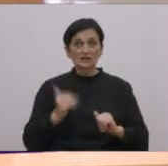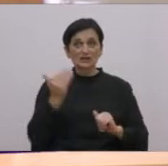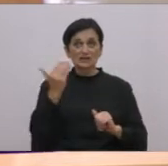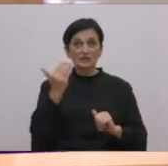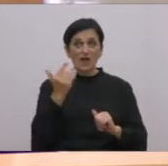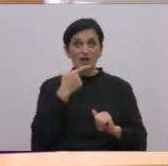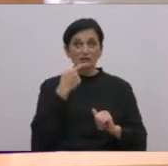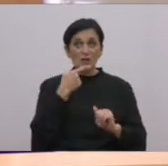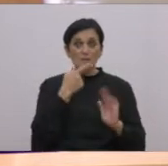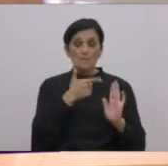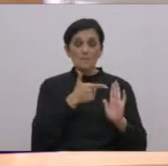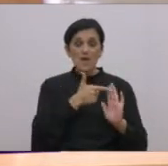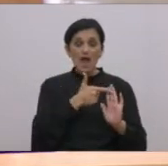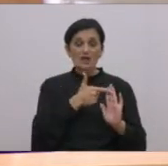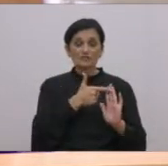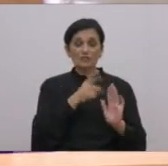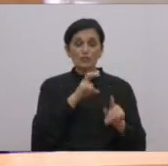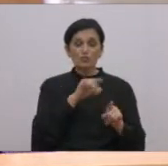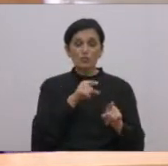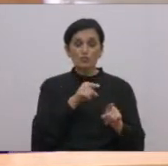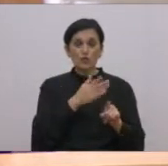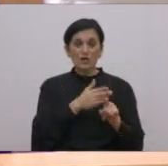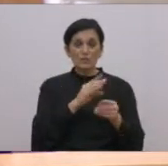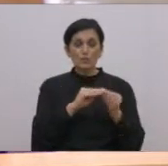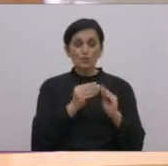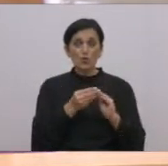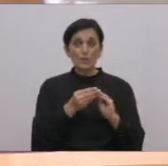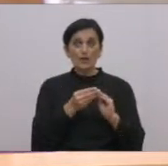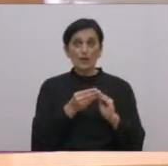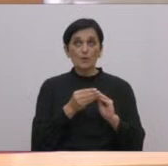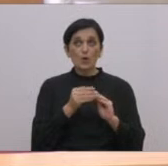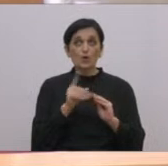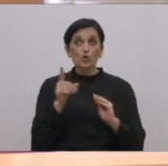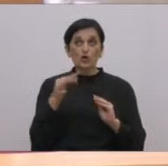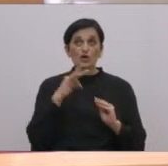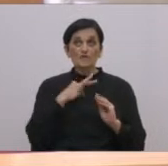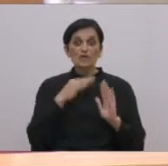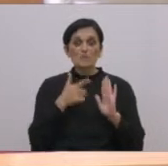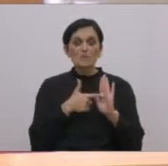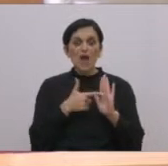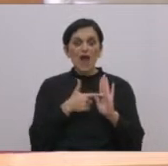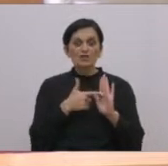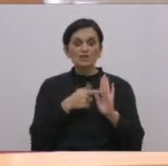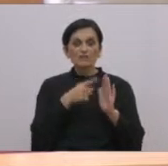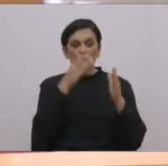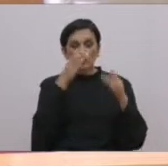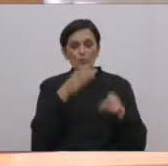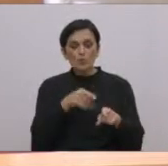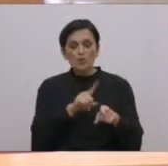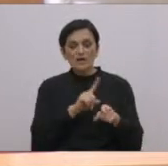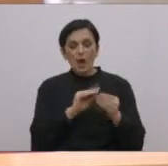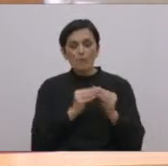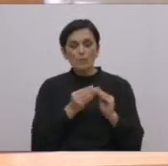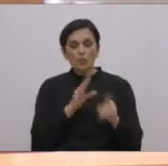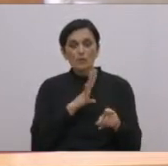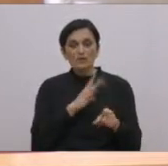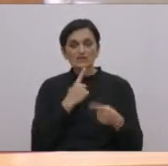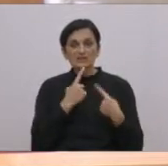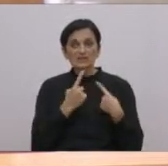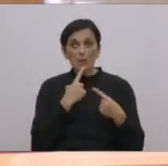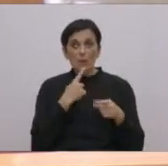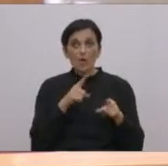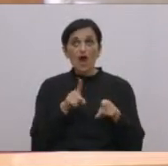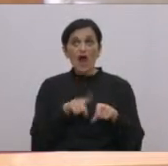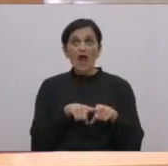რომ მეშვიდე ბურჯთან დაკავშირებით არის გამოწვევები. რო გითხრათ ეს მეშვიდე ბურჯთან დაკავშირებით რა გამოწვევაზე იყო საუბარი და